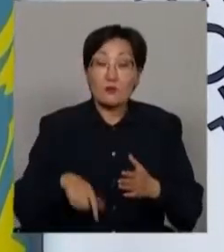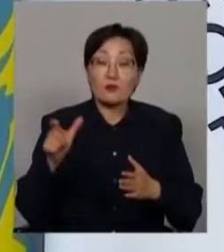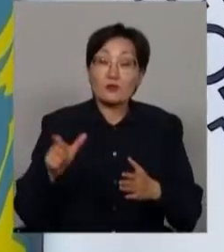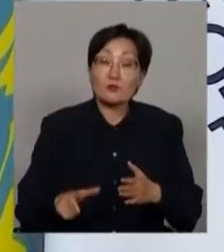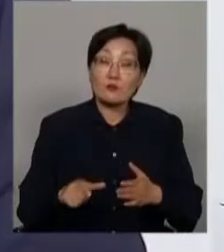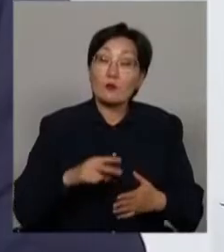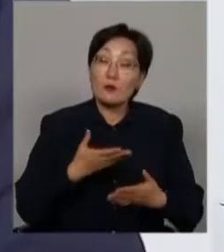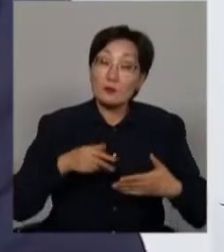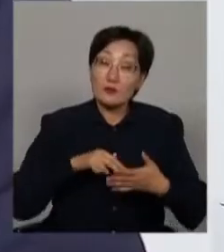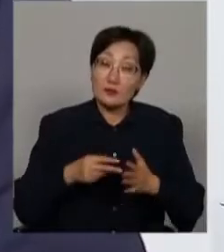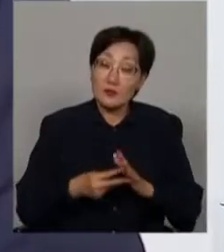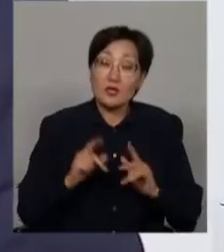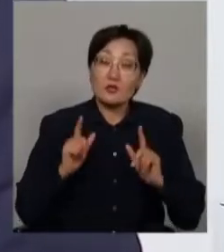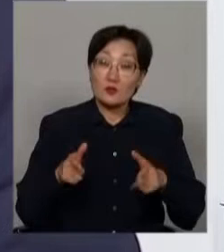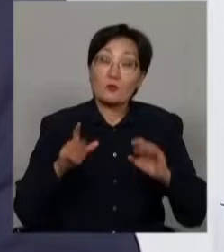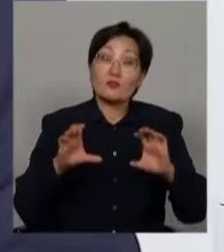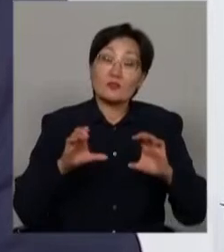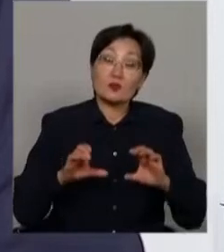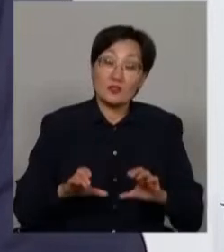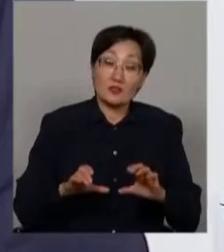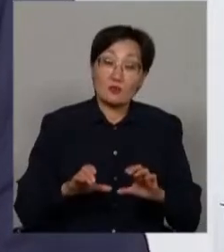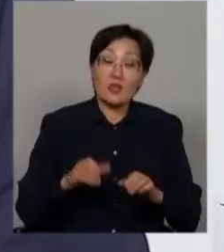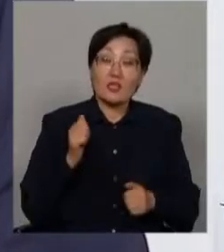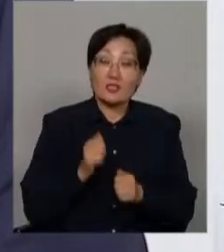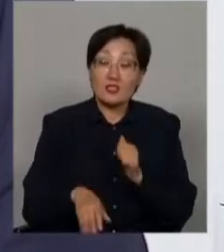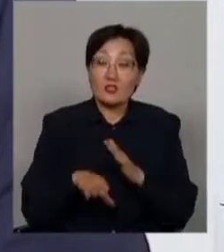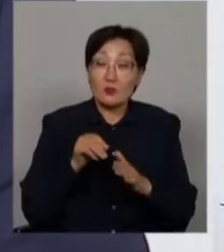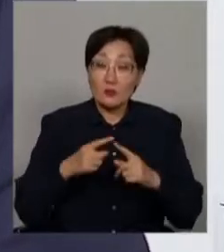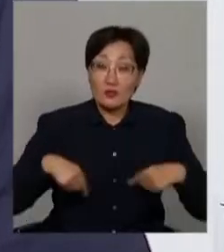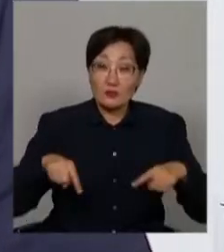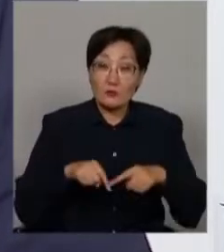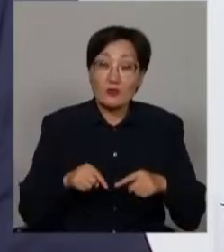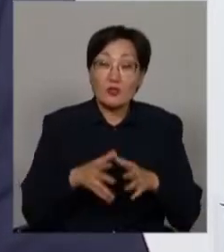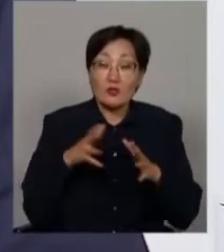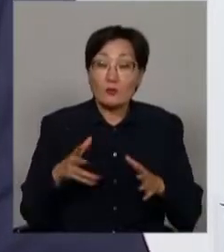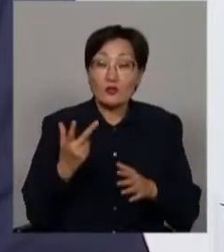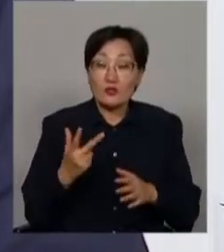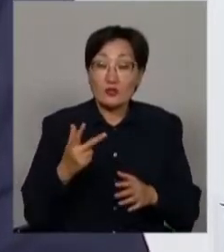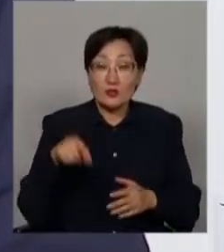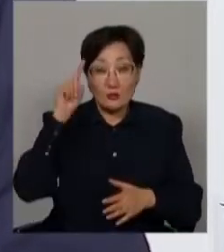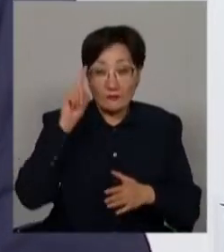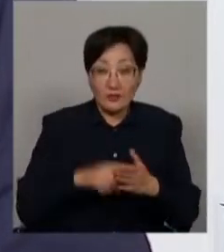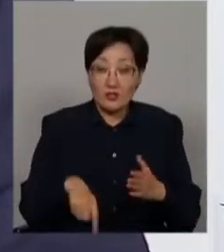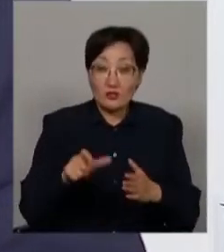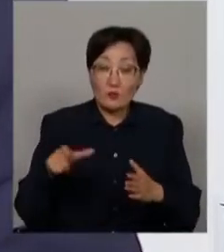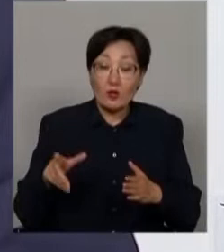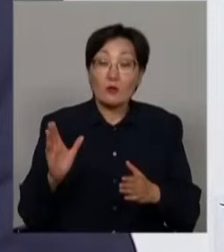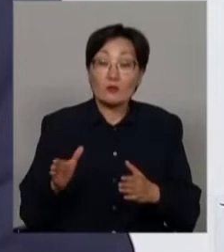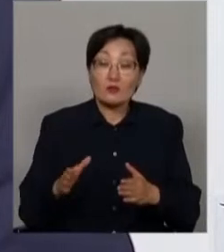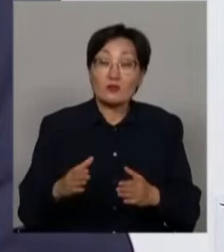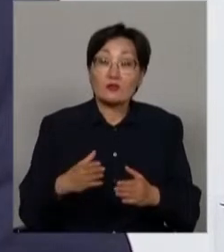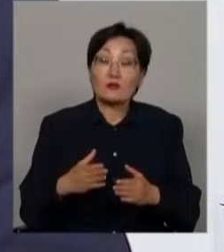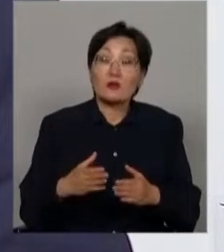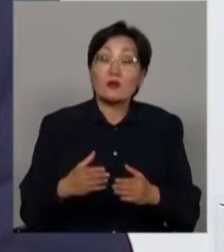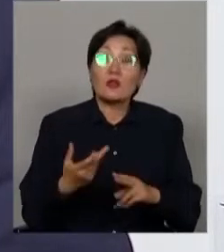и планируем Согласно законодательства на каждой избирательный участок не более трех доверенных лиц мы думаем что собственно